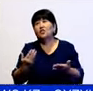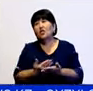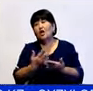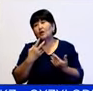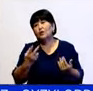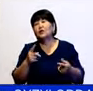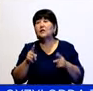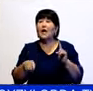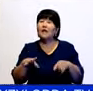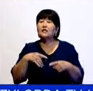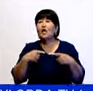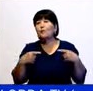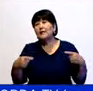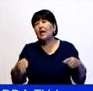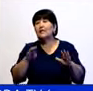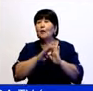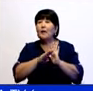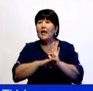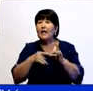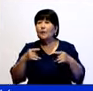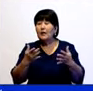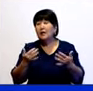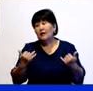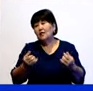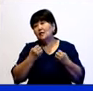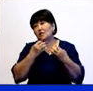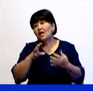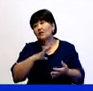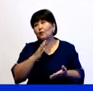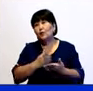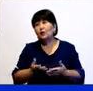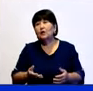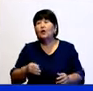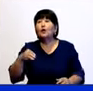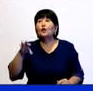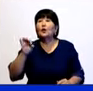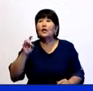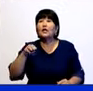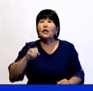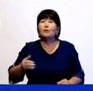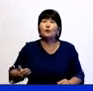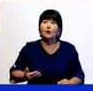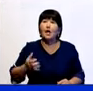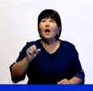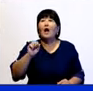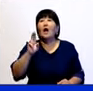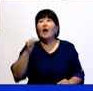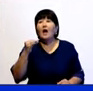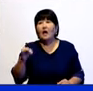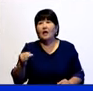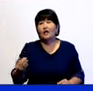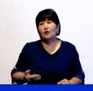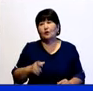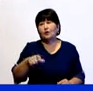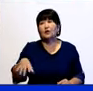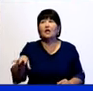көреміз. Арасында басқа программалар береді. Енді қазір жақсы болды енді. Төретам тұрғындарына, мынау Ақай